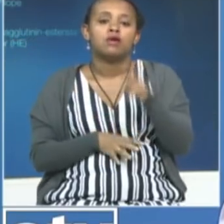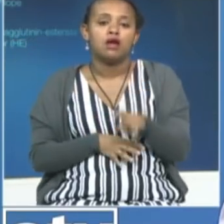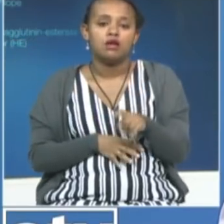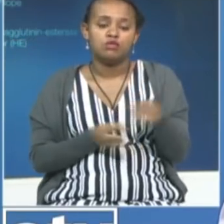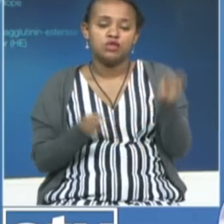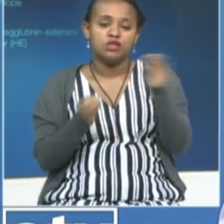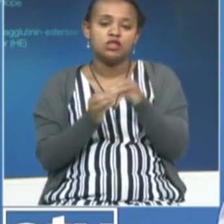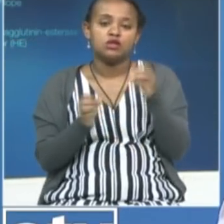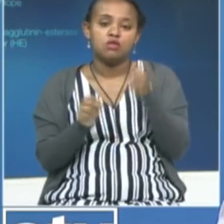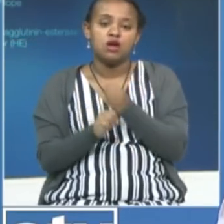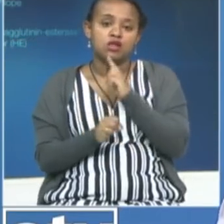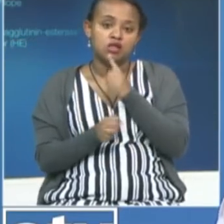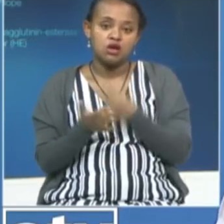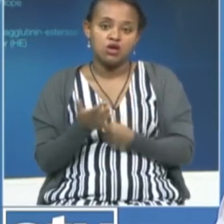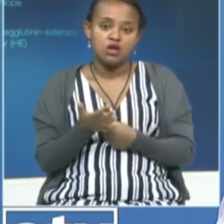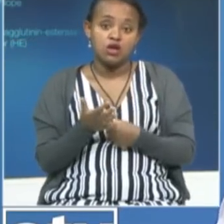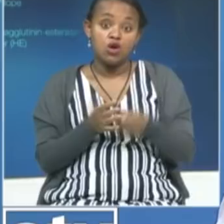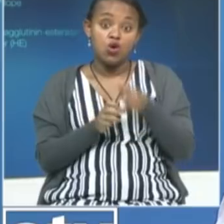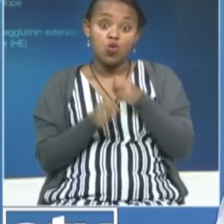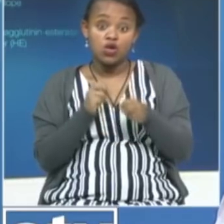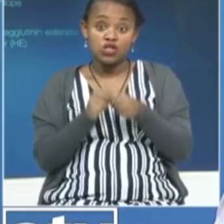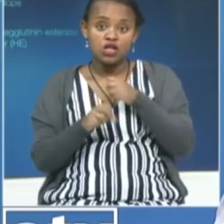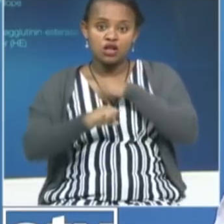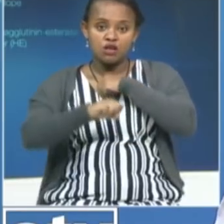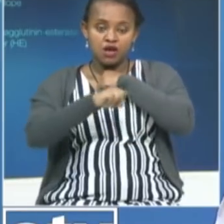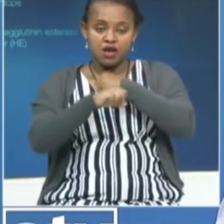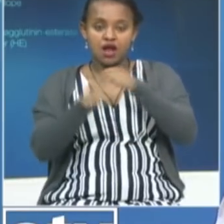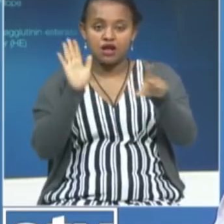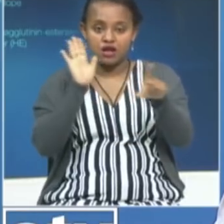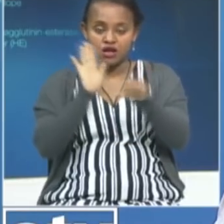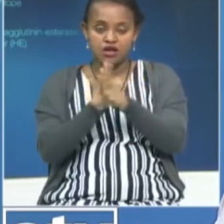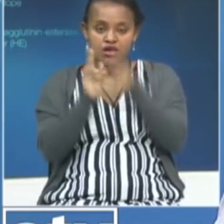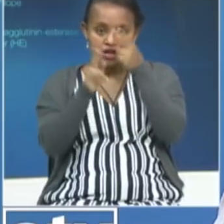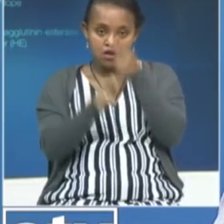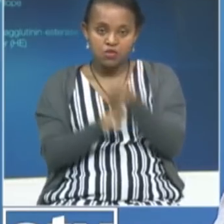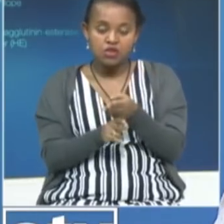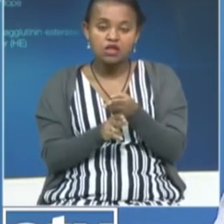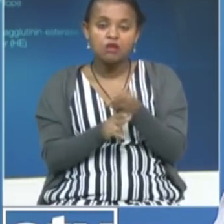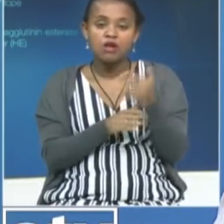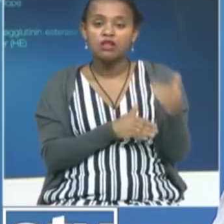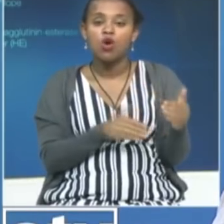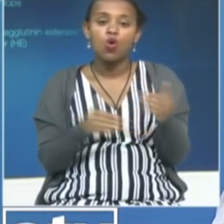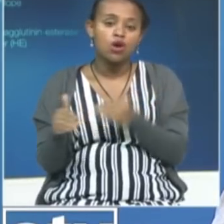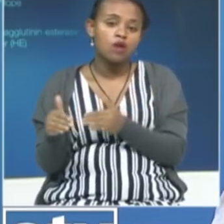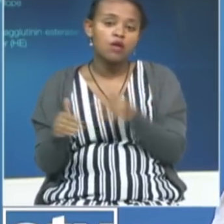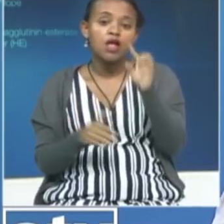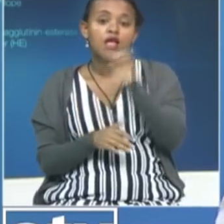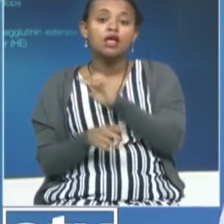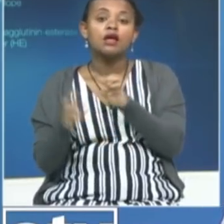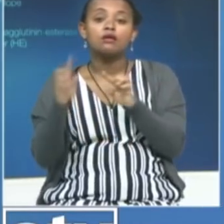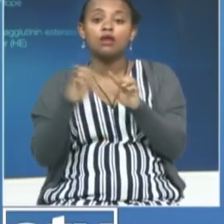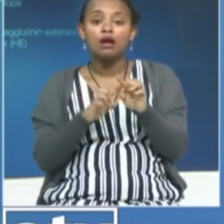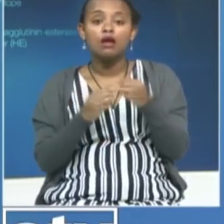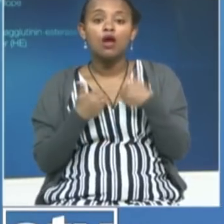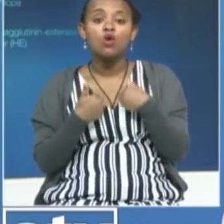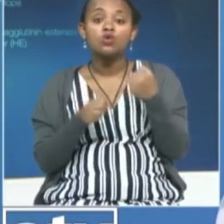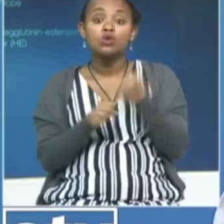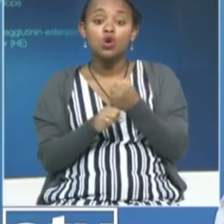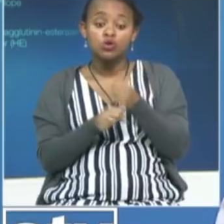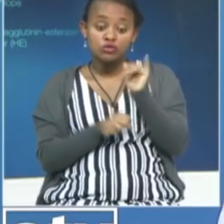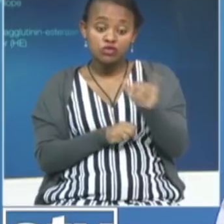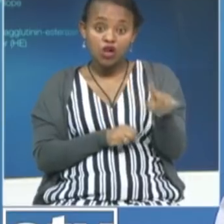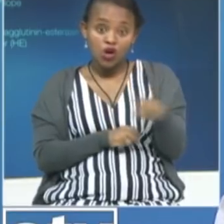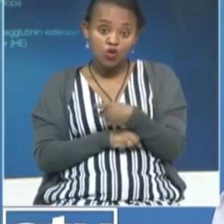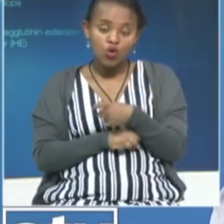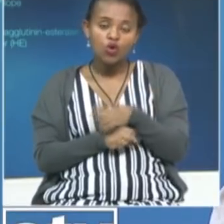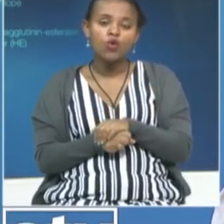ይሄ። እንግዲህ ወንጀልን የመከላከል ህግን የማስከበር ተጓዳኝ ሌሎቹ ቀን በቀን ያሉ ስራዎች እንደነበሩ ሆኖ ነው በተጓዳኝ